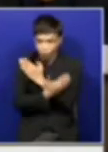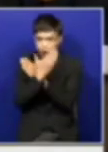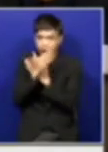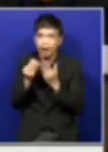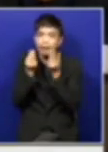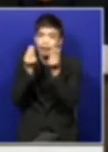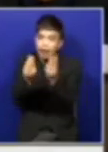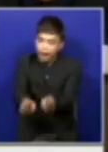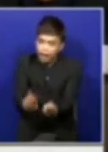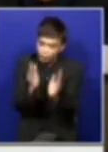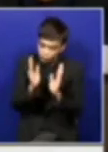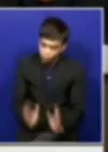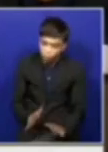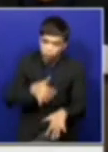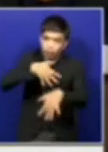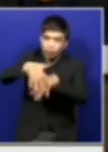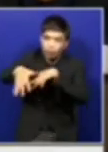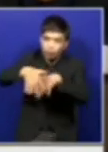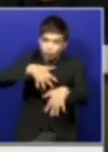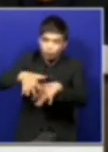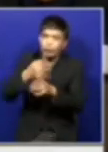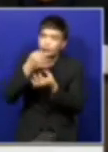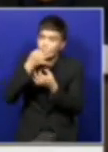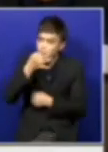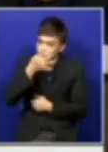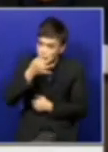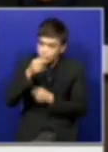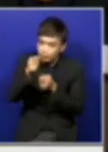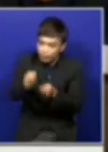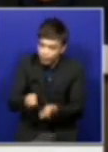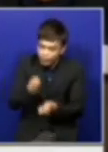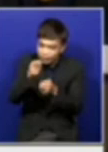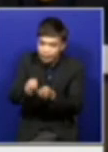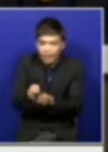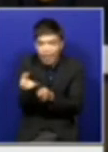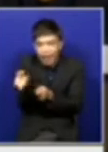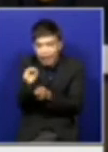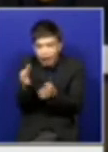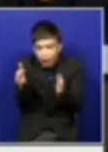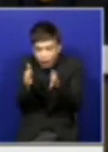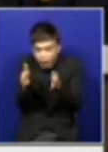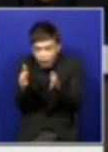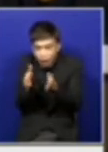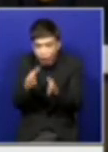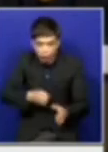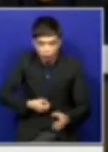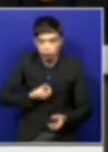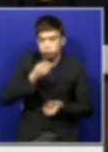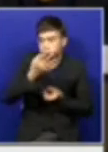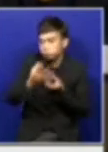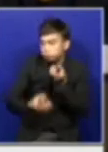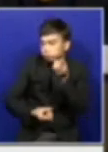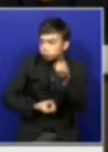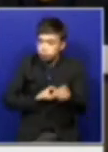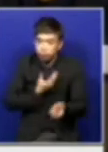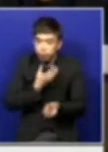ยเฉพาะเกษตรกรรายย่อยที่อยู่ในหมู่บ้านเขาได้แสดงความคิดเห็นอะไรเลยผม